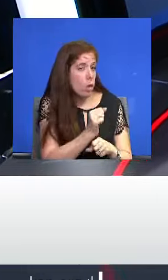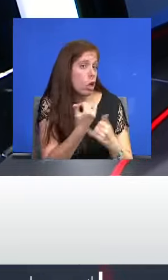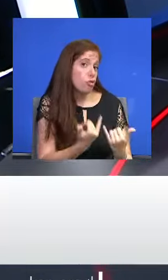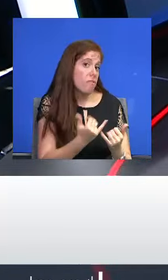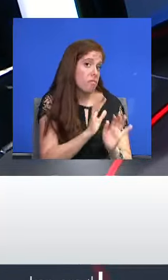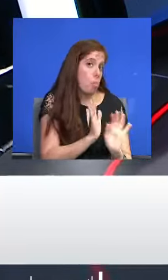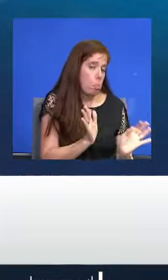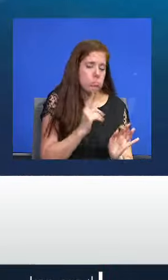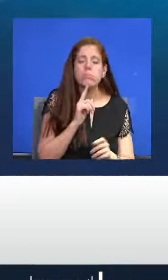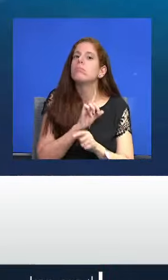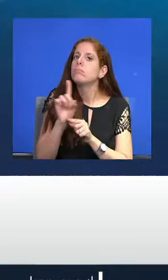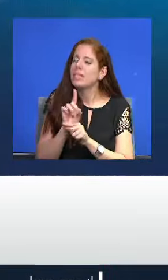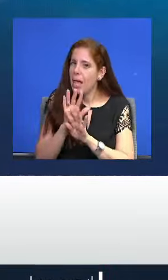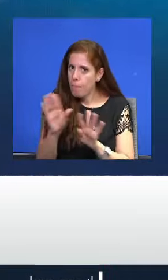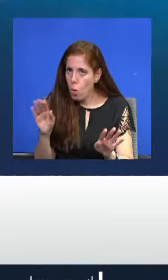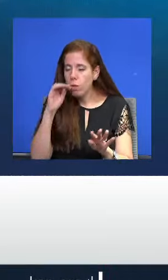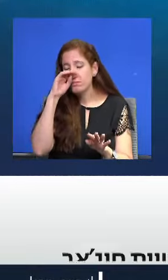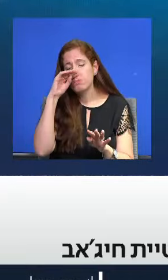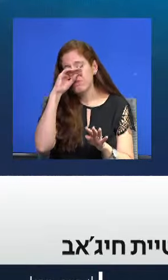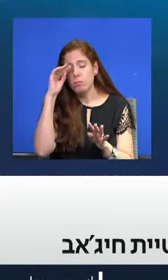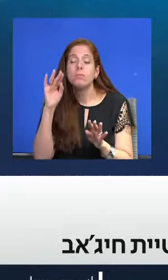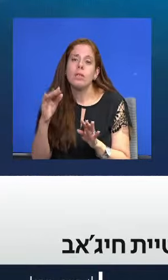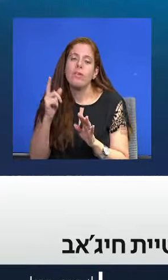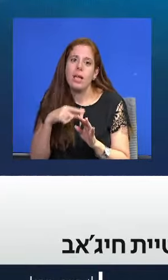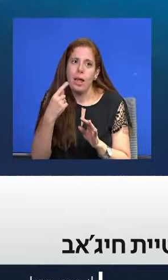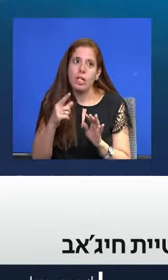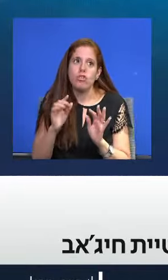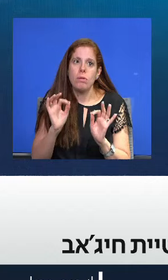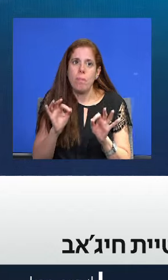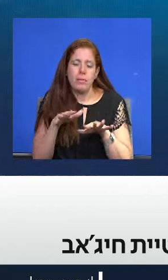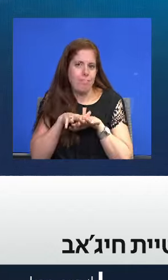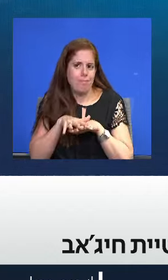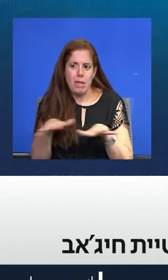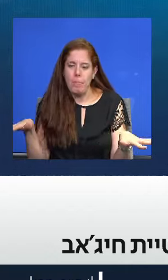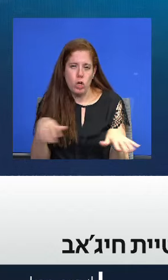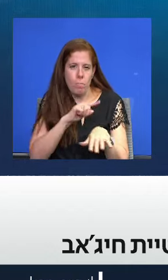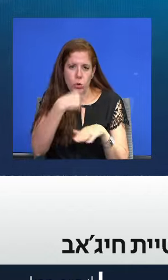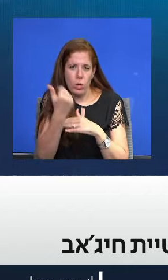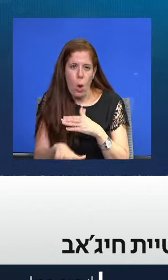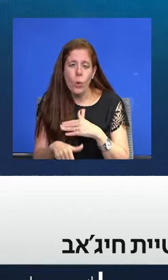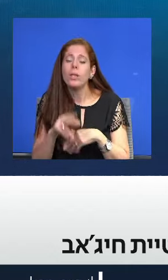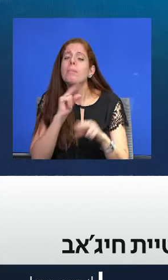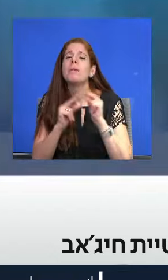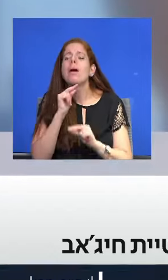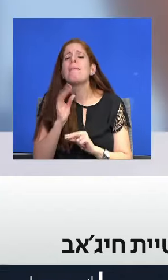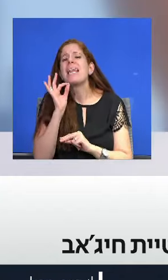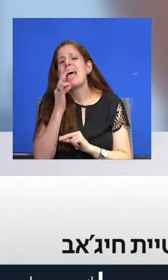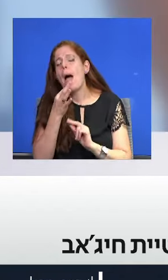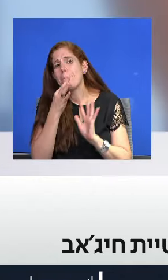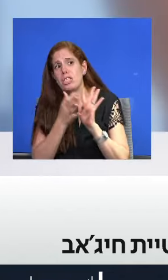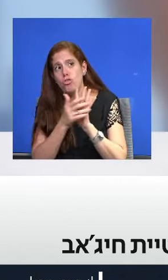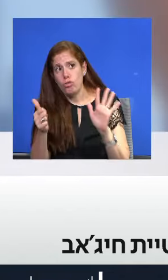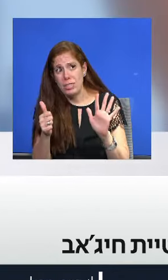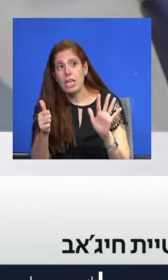לא, אבל צריך להגיד, הידיעה הזאת מתפשטת ממש כמו יש בשדה קוצים, סליחה מיכל, בשעות האחרונות. אנחנו מדברים על נערה בת 16 שלפי